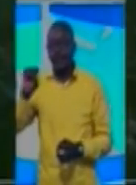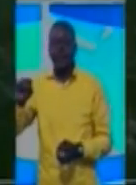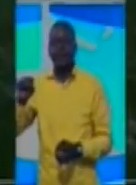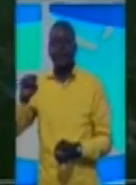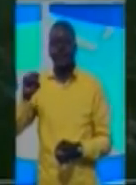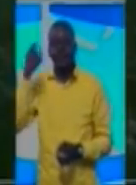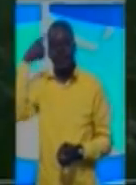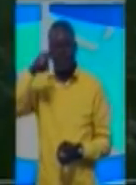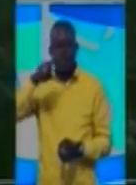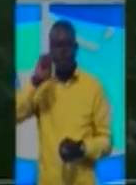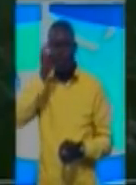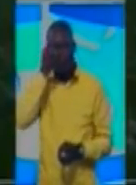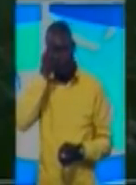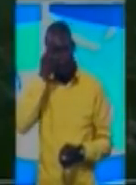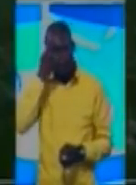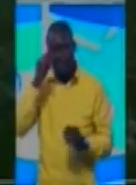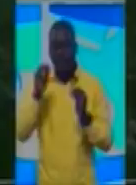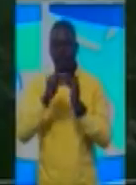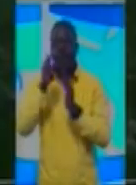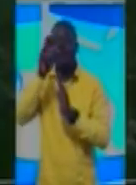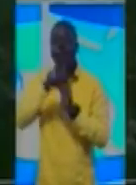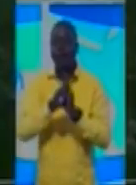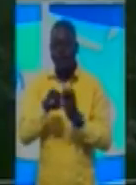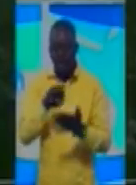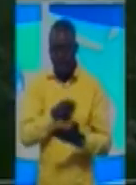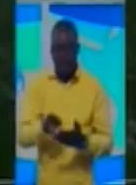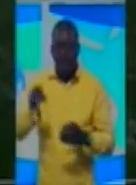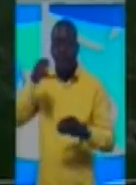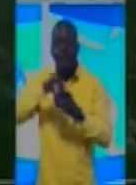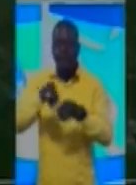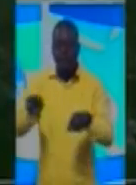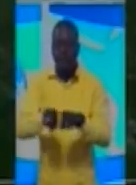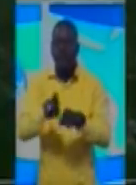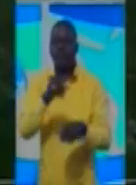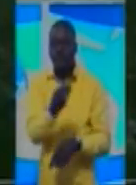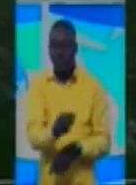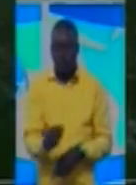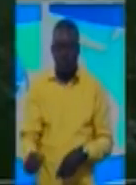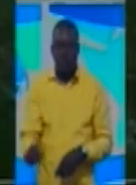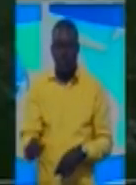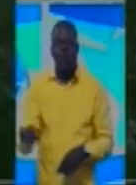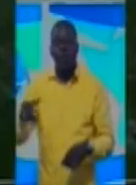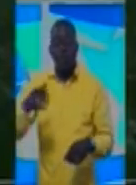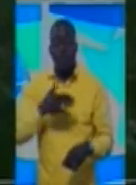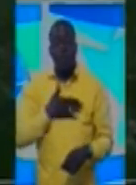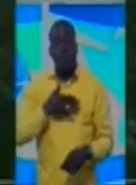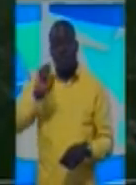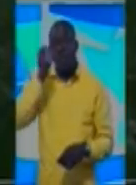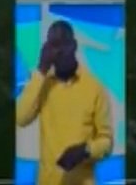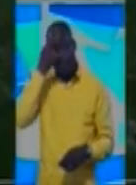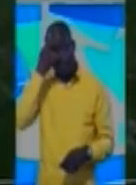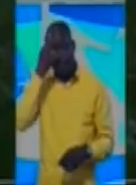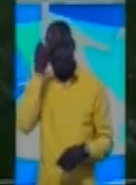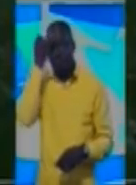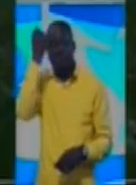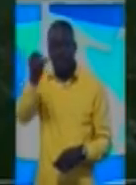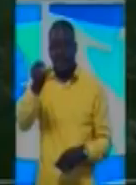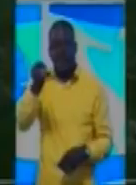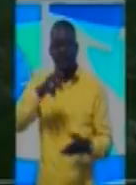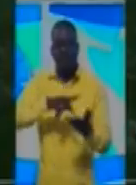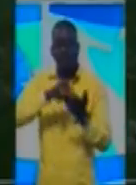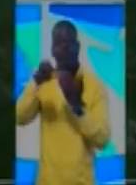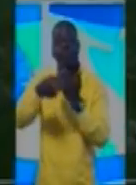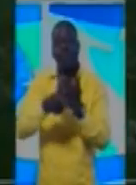Sahel. Son gouvernement également s'est inscrit dans cette dynamique. Mon gouvernement a pris d'importantes initiatives, dont un plan quinquennal